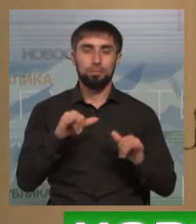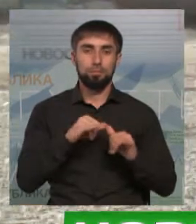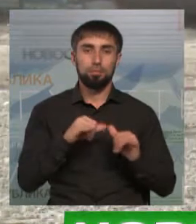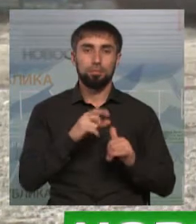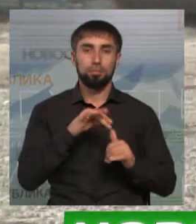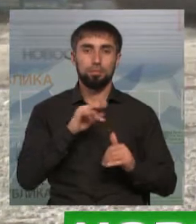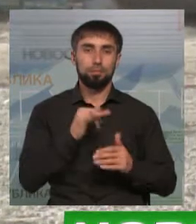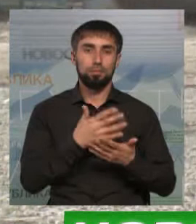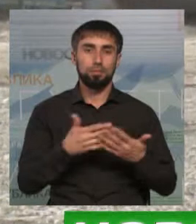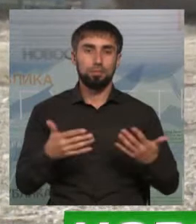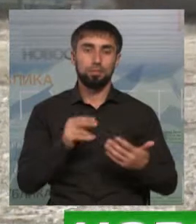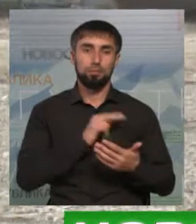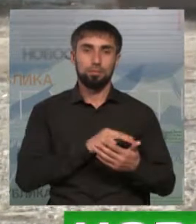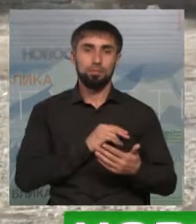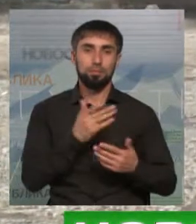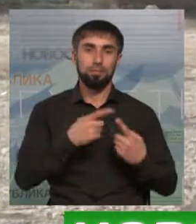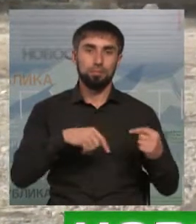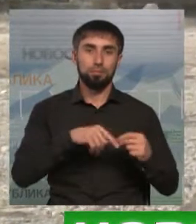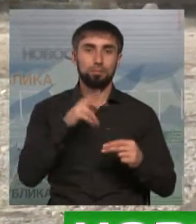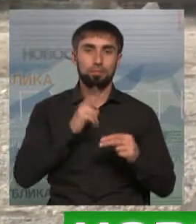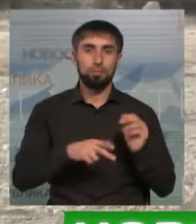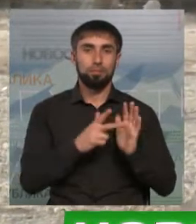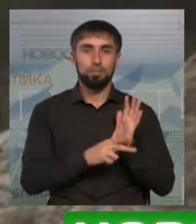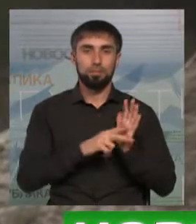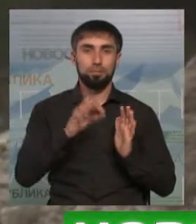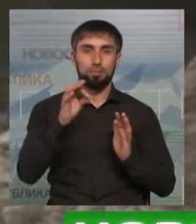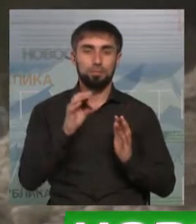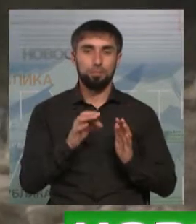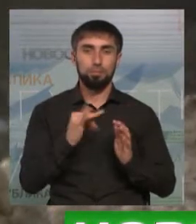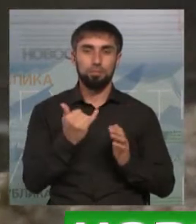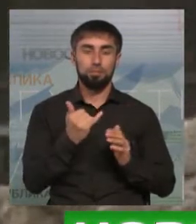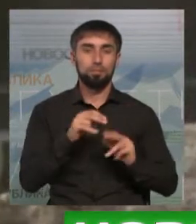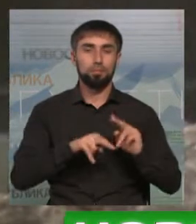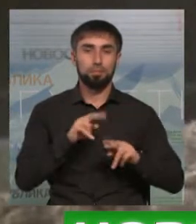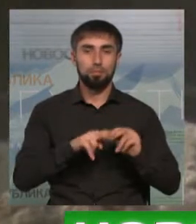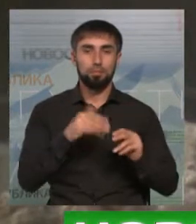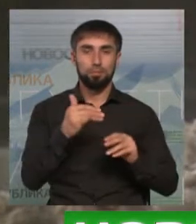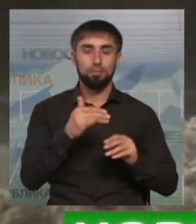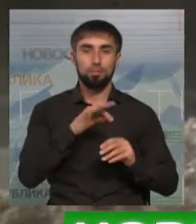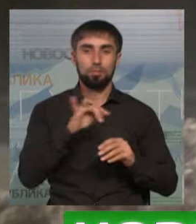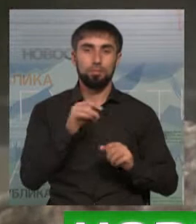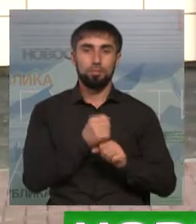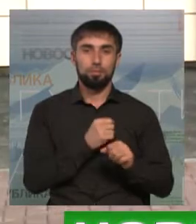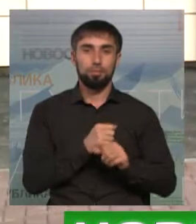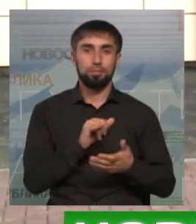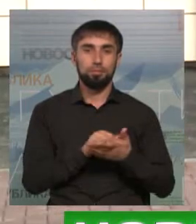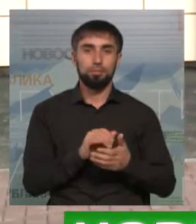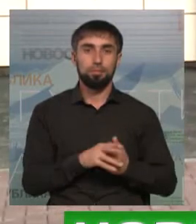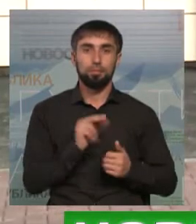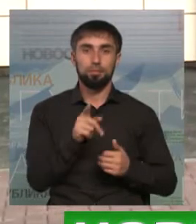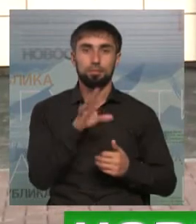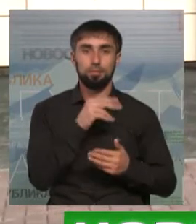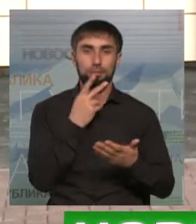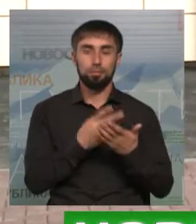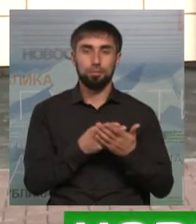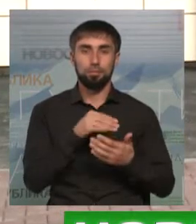библиотека и не только. Работы на объекте завершены на 80%. Сейчас строители благоустраивают дворовую территорию. Как вы видите,